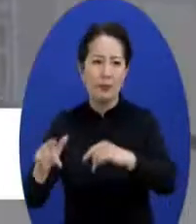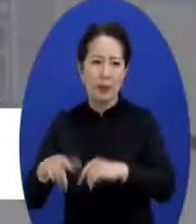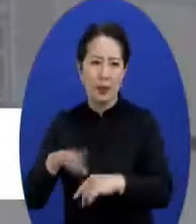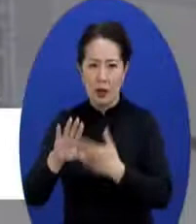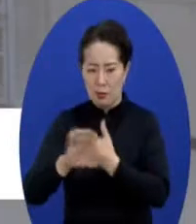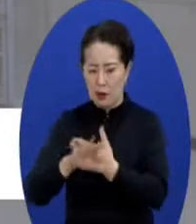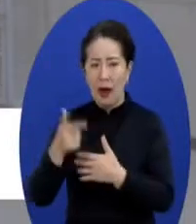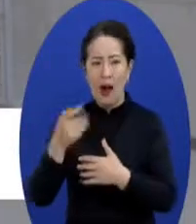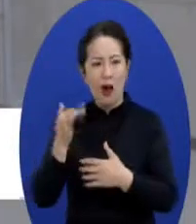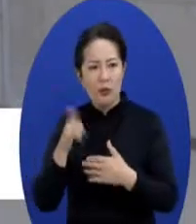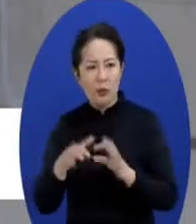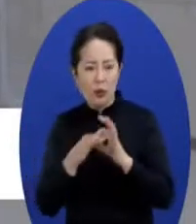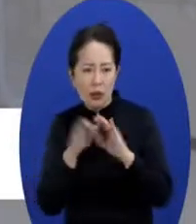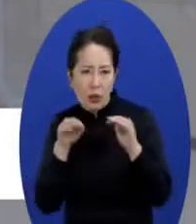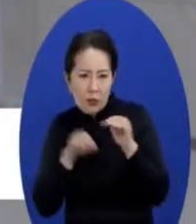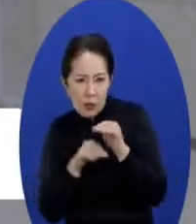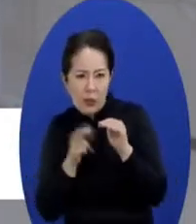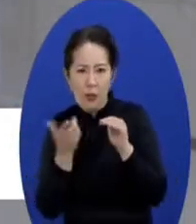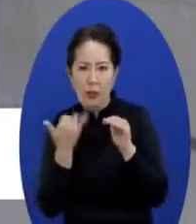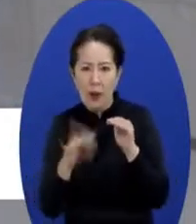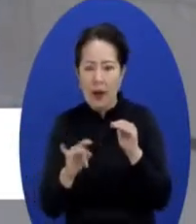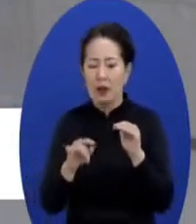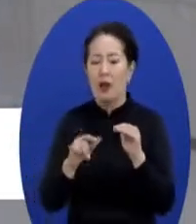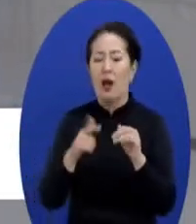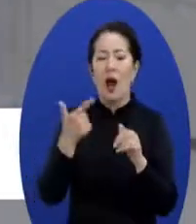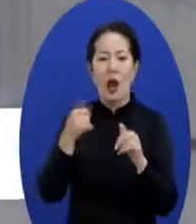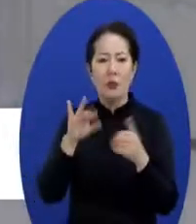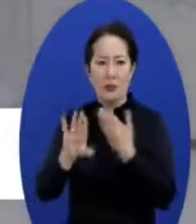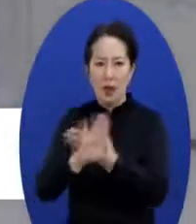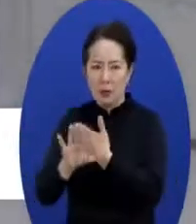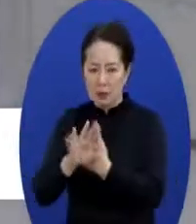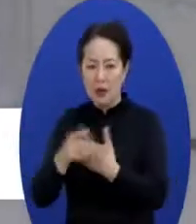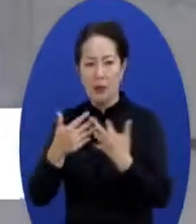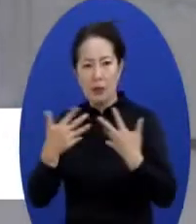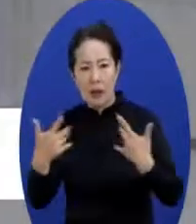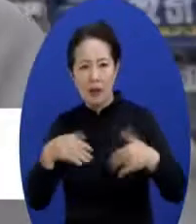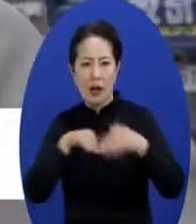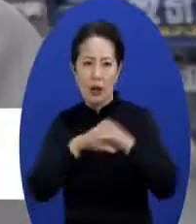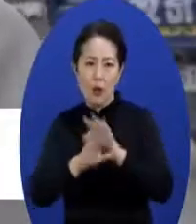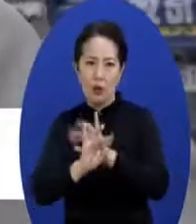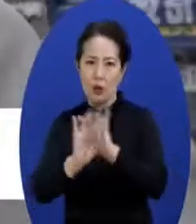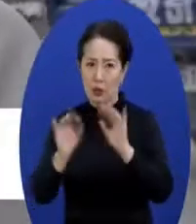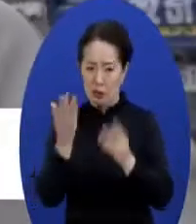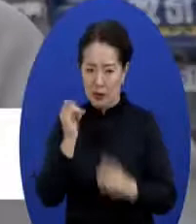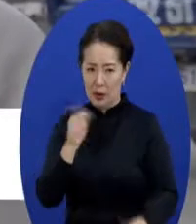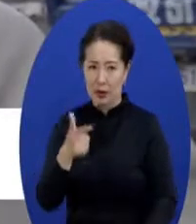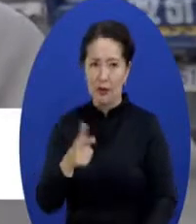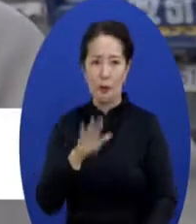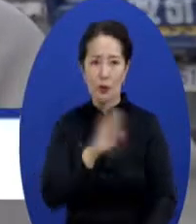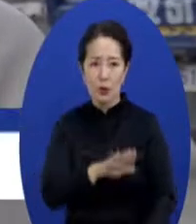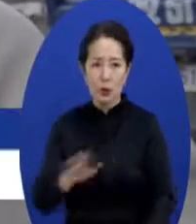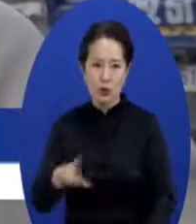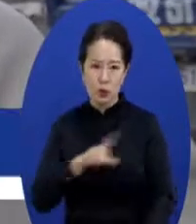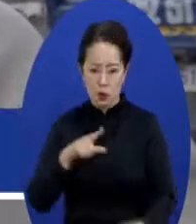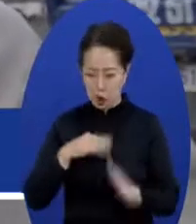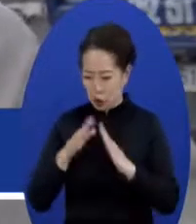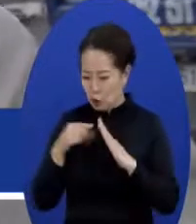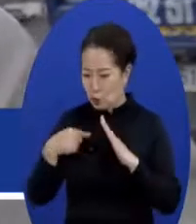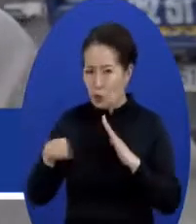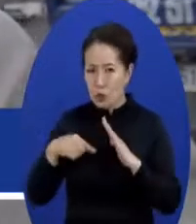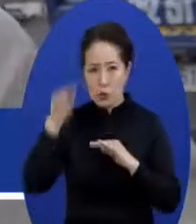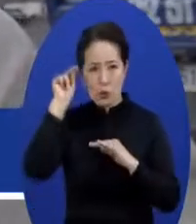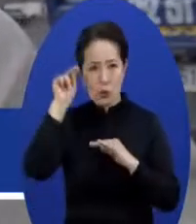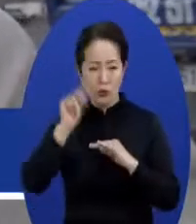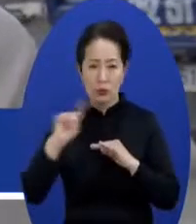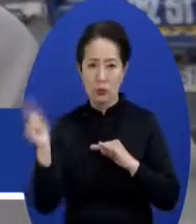осал, гамшиггүй үед хоргодох байр, гамшиг үед хэрэглэгдэх багаж тоног төхөөрөмж агуулгатай юм байна. Хүүхдүүд маань гэртээгээ ойрхон суралцах боломжтой